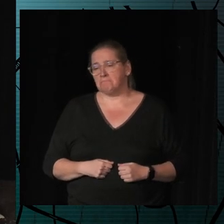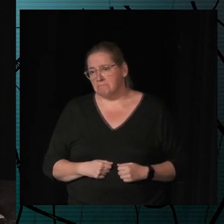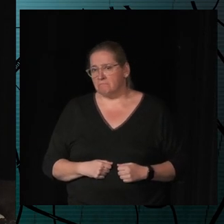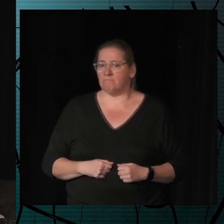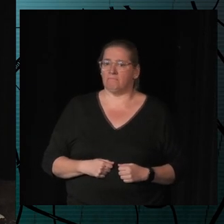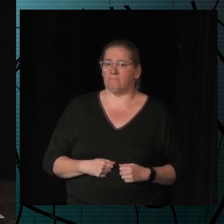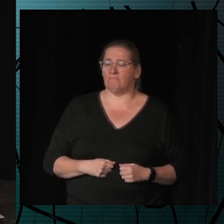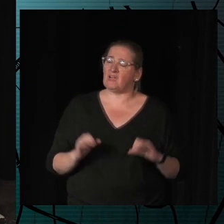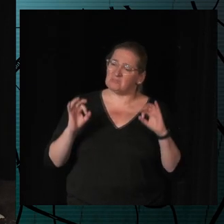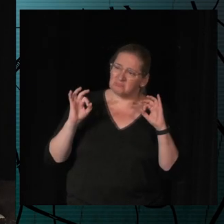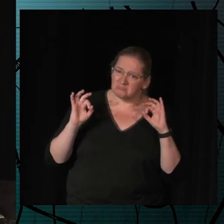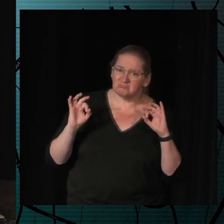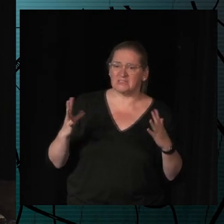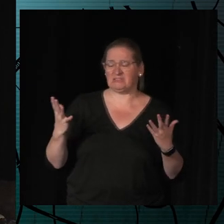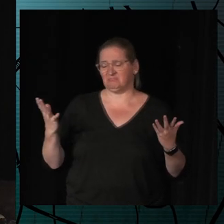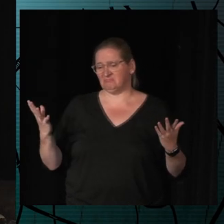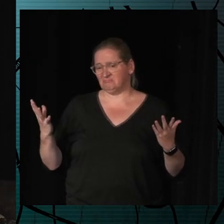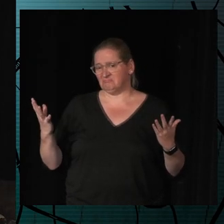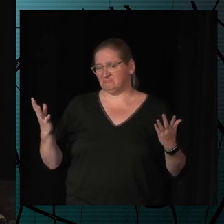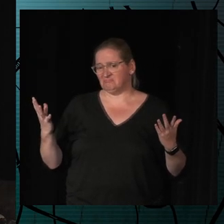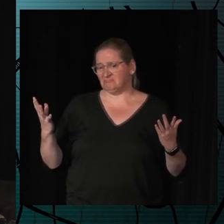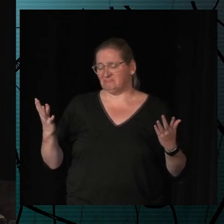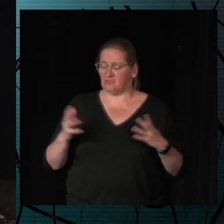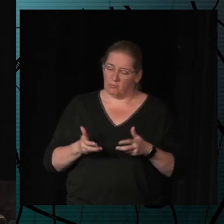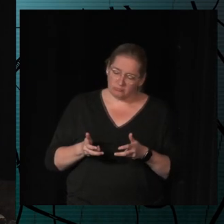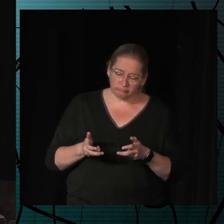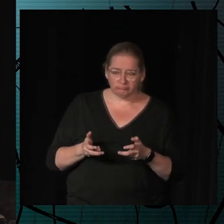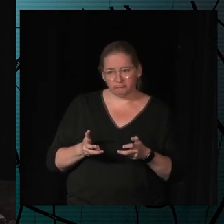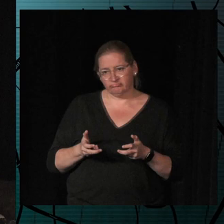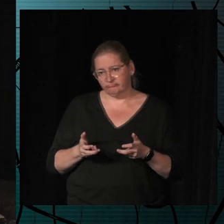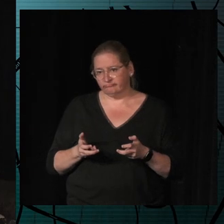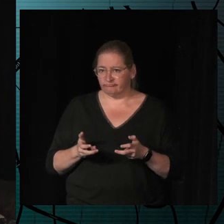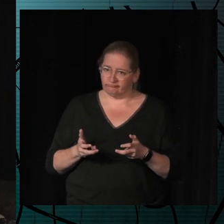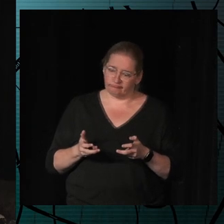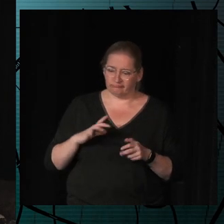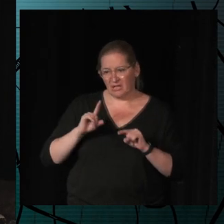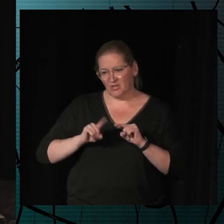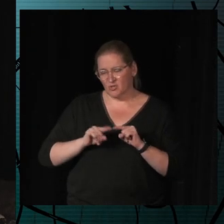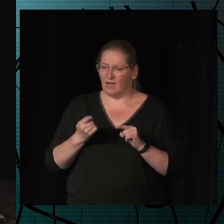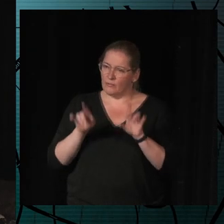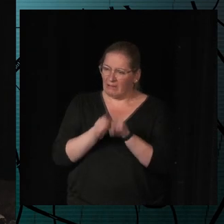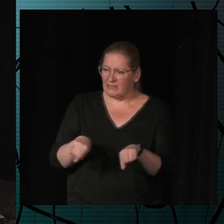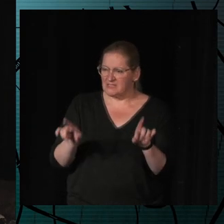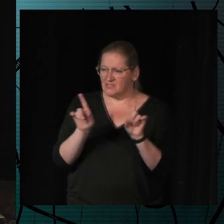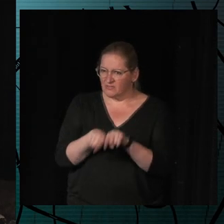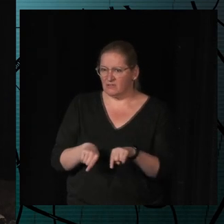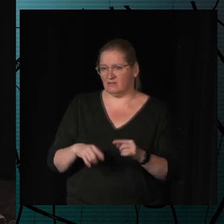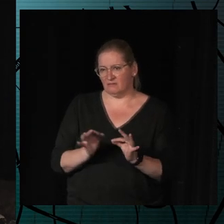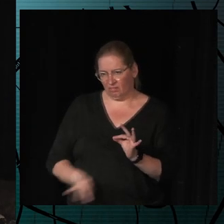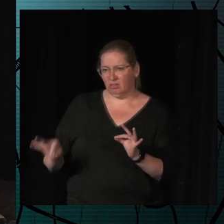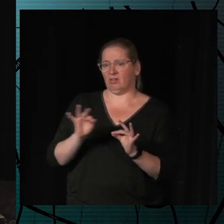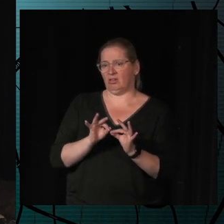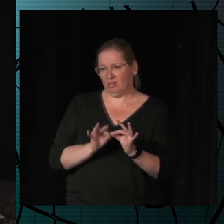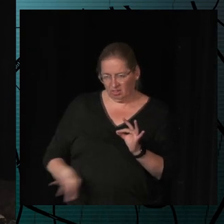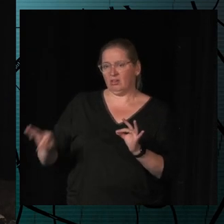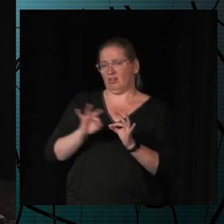très cloisonné avec quelque chose de très euh euh de très répétitif souvent enfin il y avait il y avait C cet